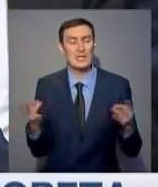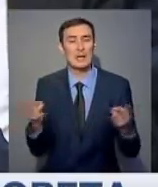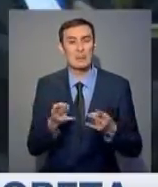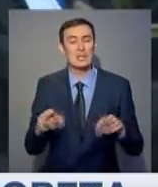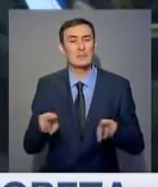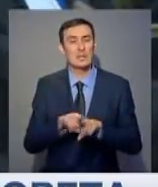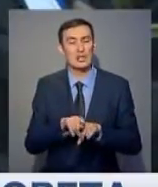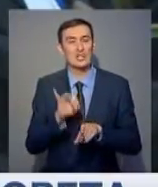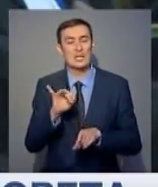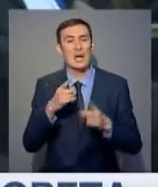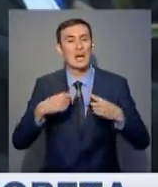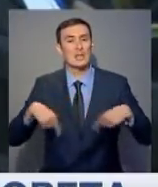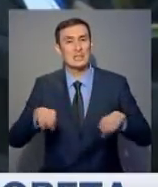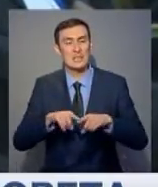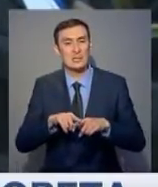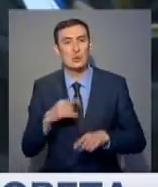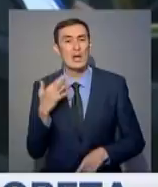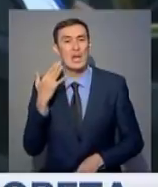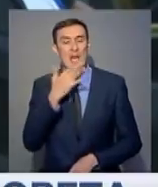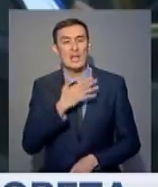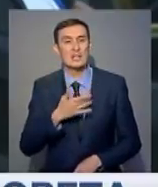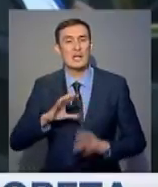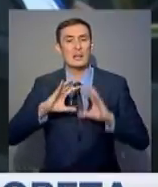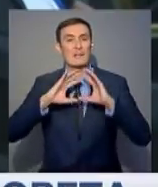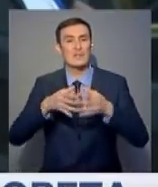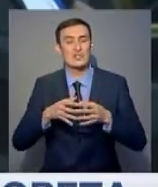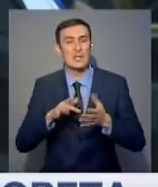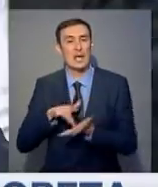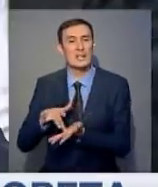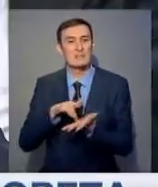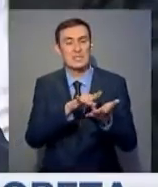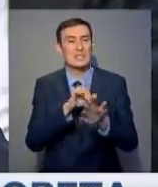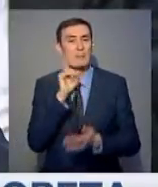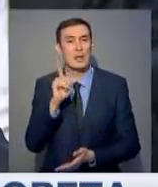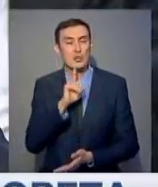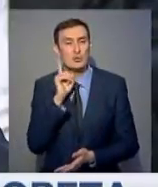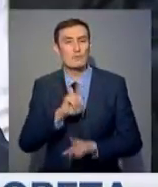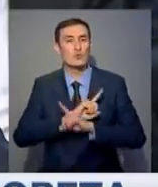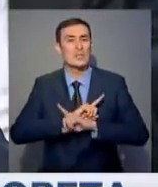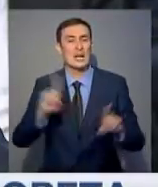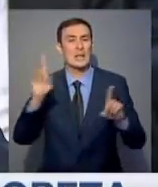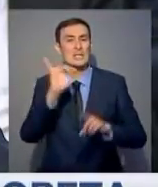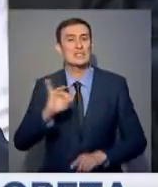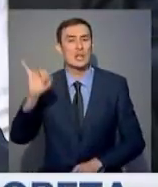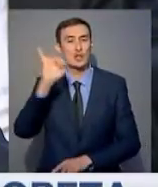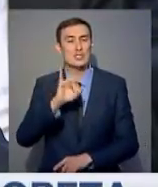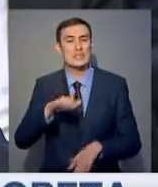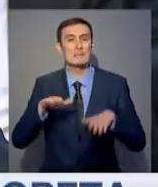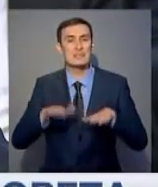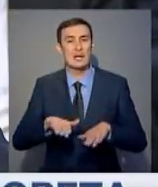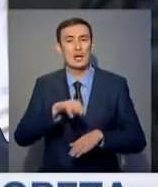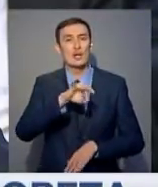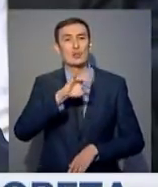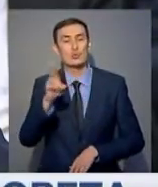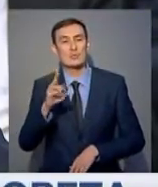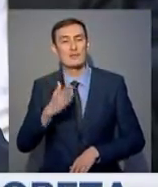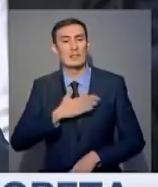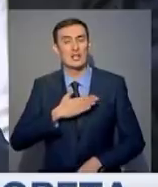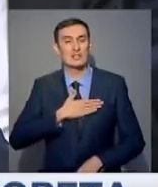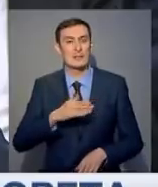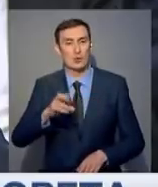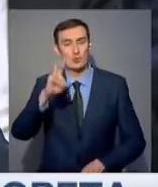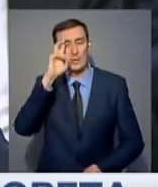продумать организацию этнографических экспедиций молодежи в уникальные исторические места тюркского мира